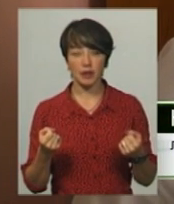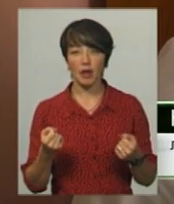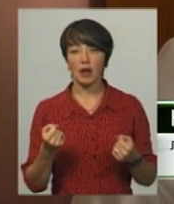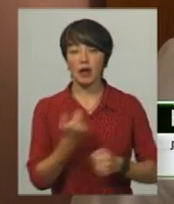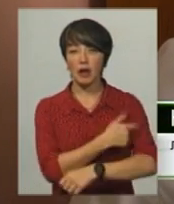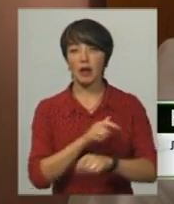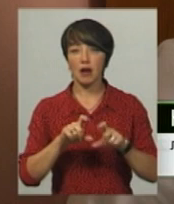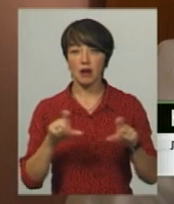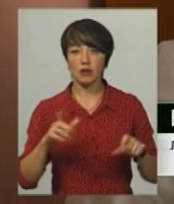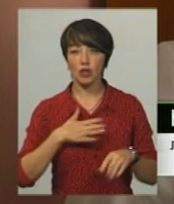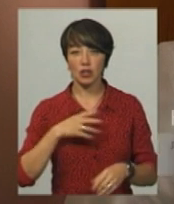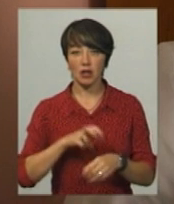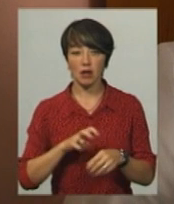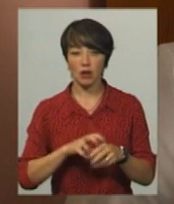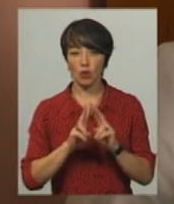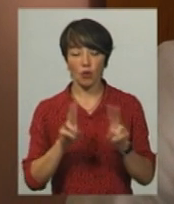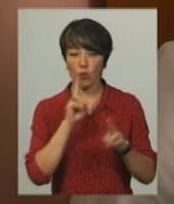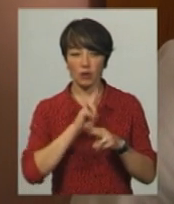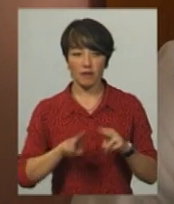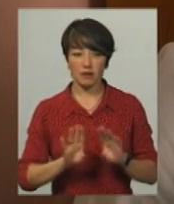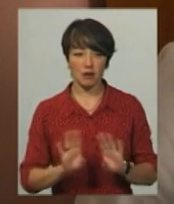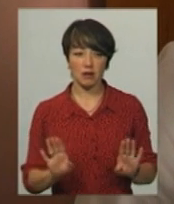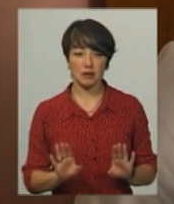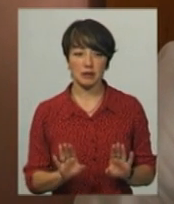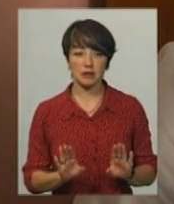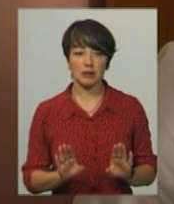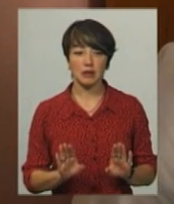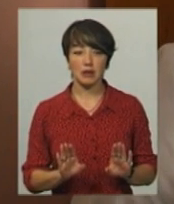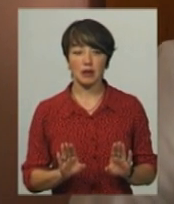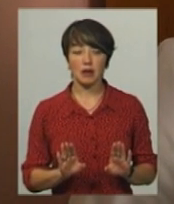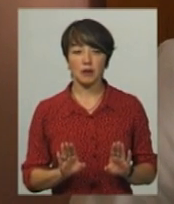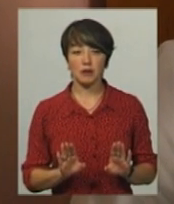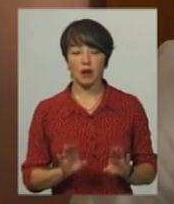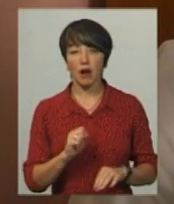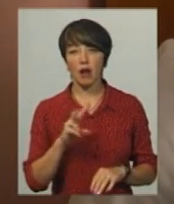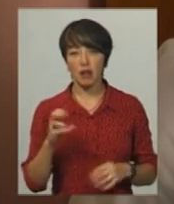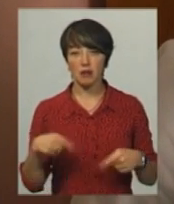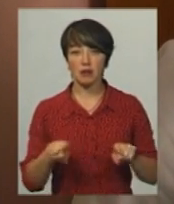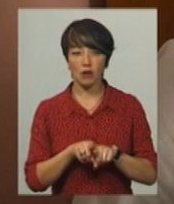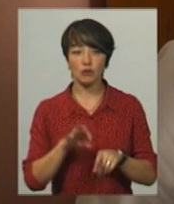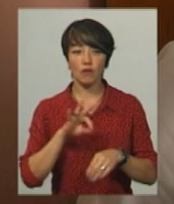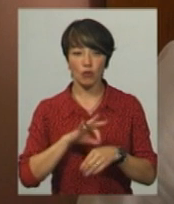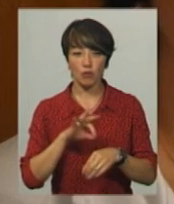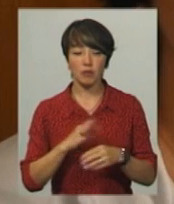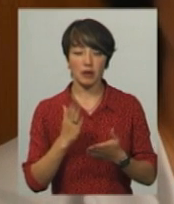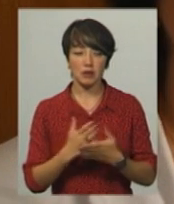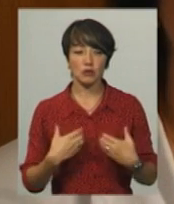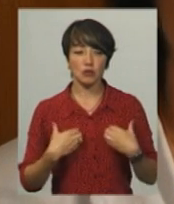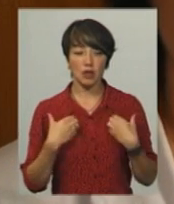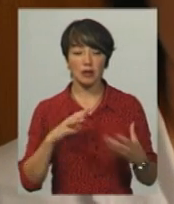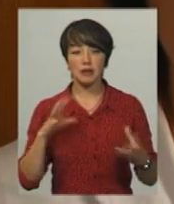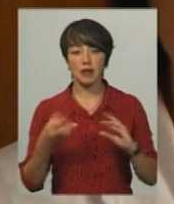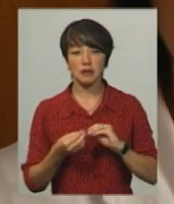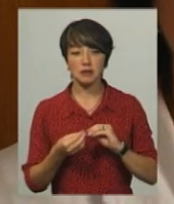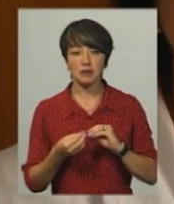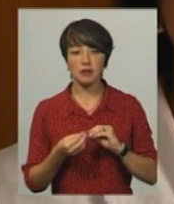лікарня, наші лікарі нікого не втратили після принесення правця, але також хвороба є дійсно страшна. Наслідки, якщо немає